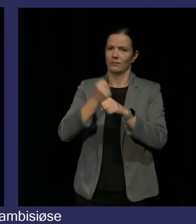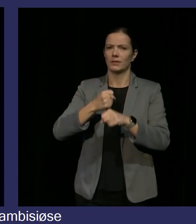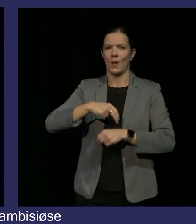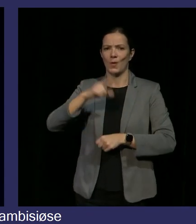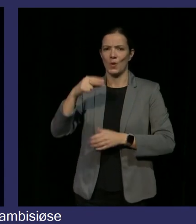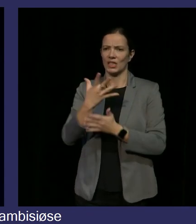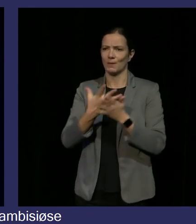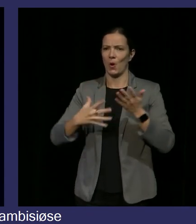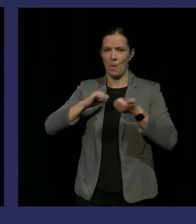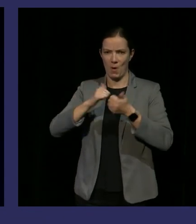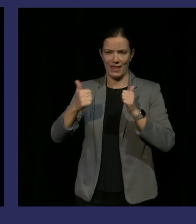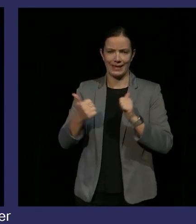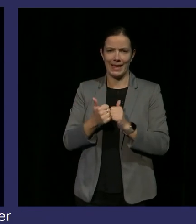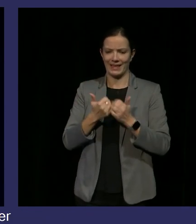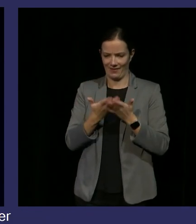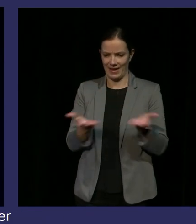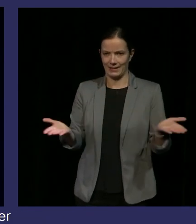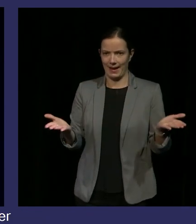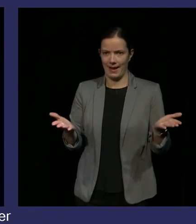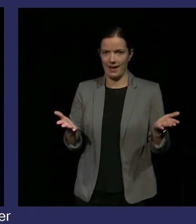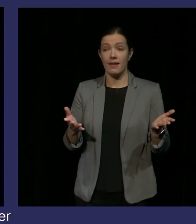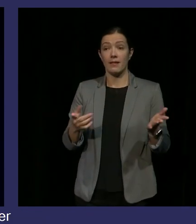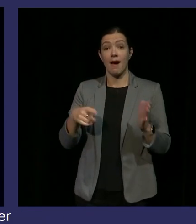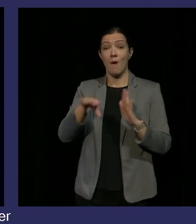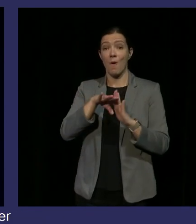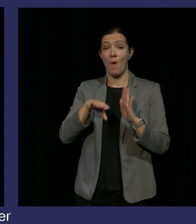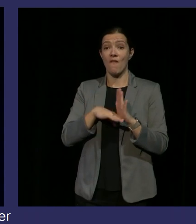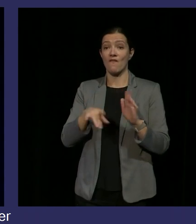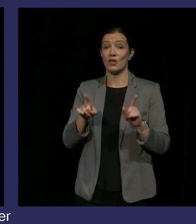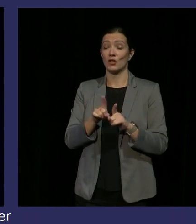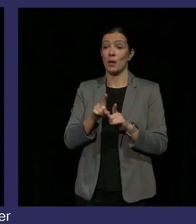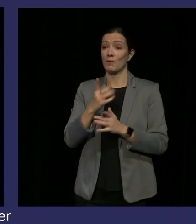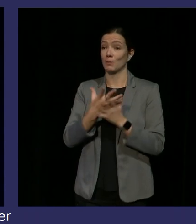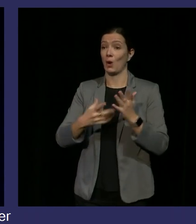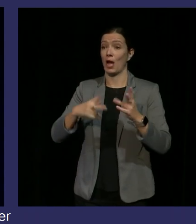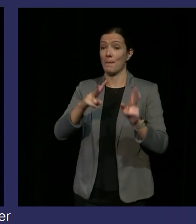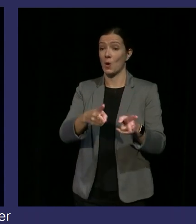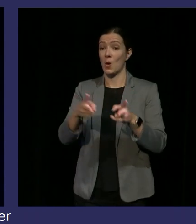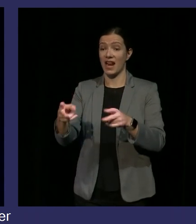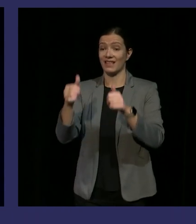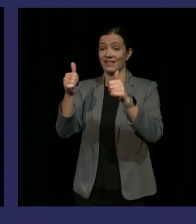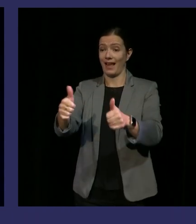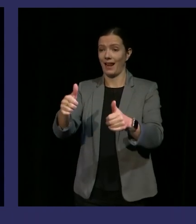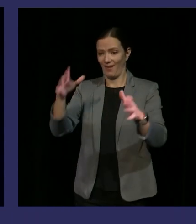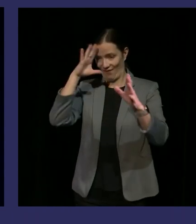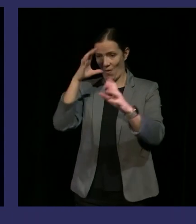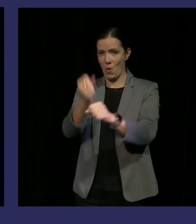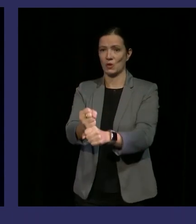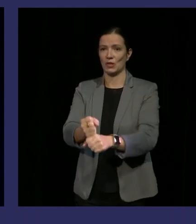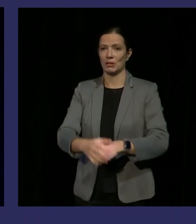norske språkpolitikken, og det er en lov som setter språkbrukerne i sentrum.